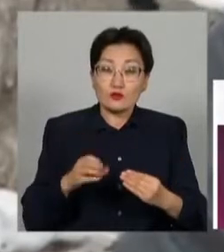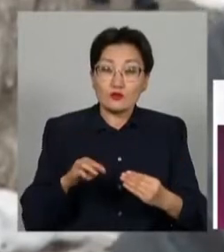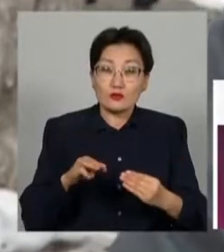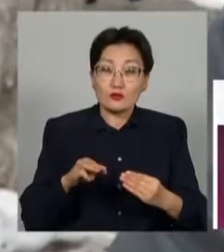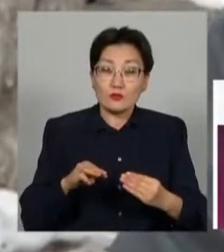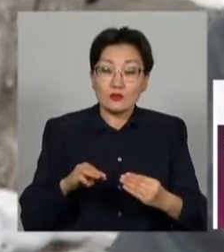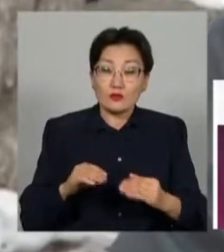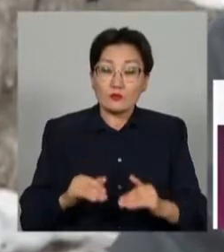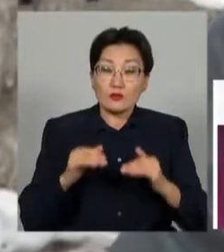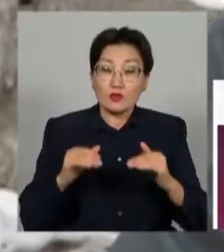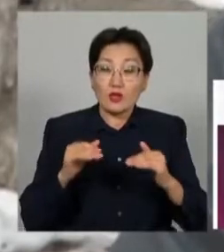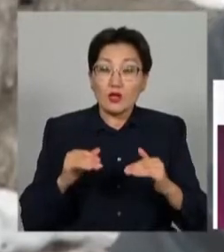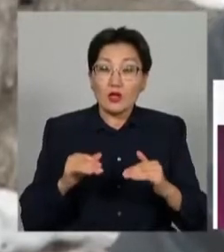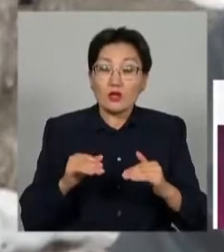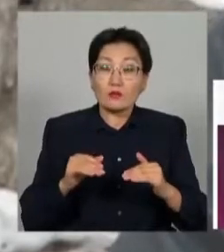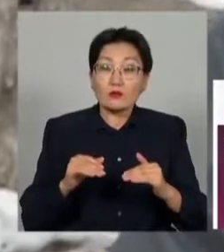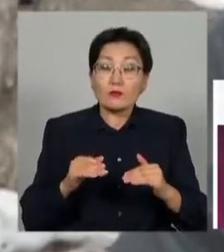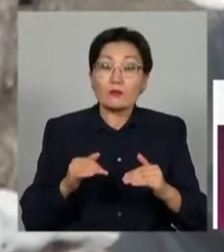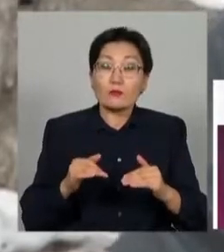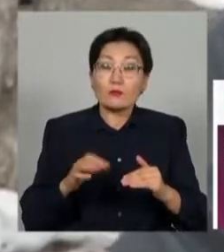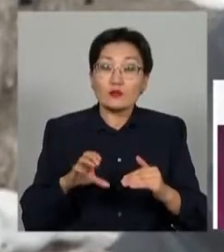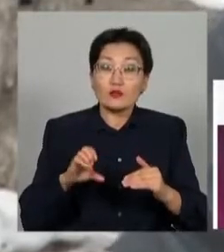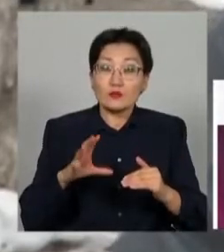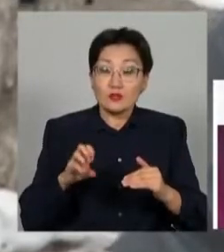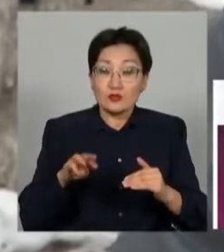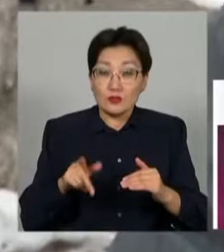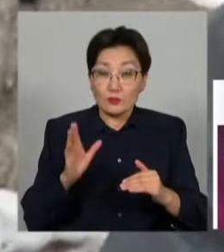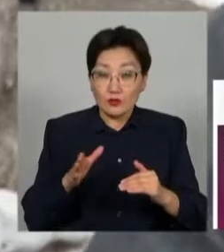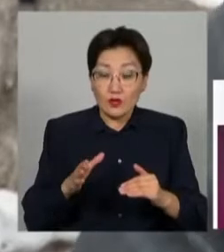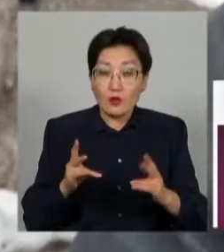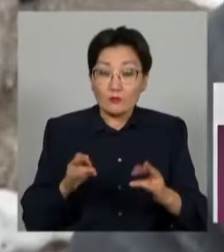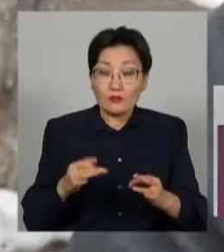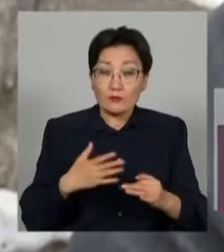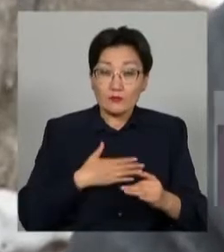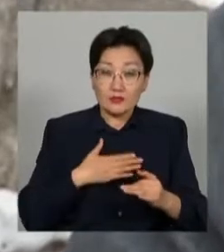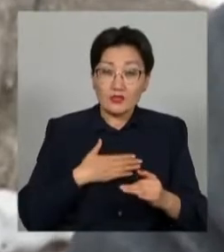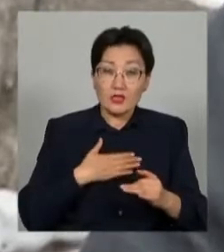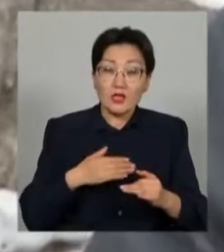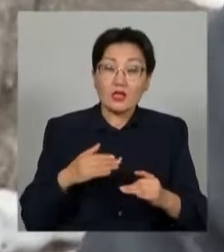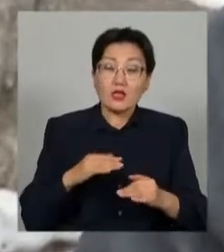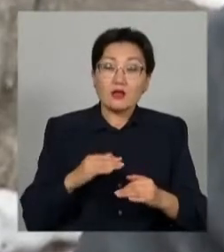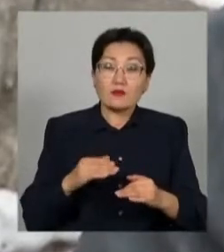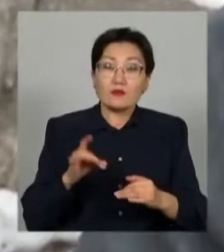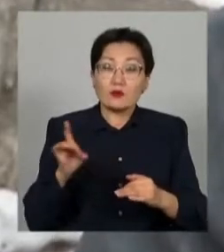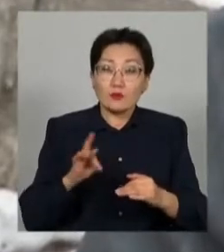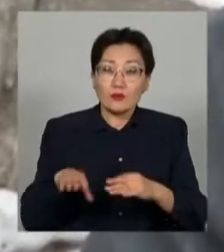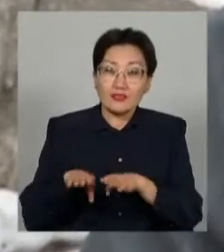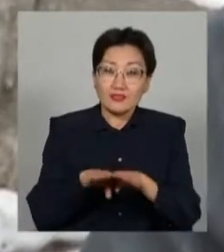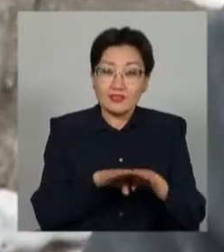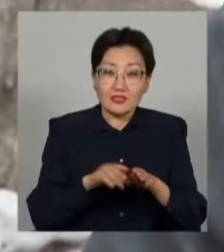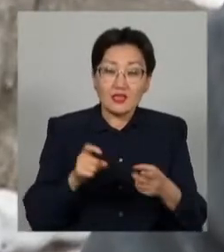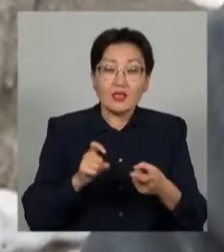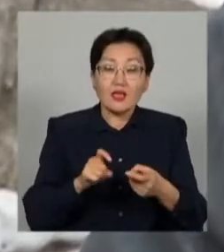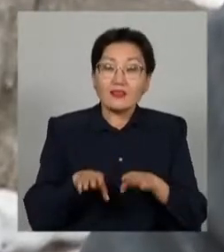еді. Бірақ та біз белгілі дәрежеде қатты рубльмен тең дәрежеде байланысты емес